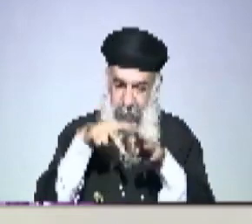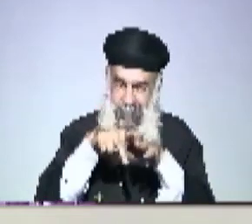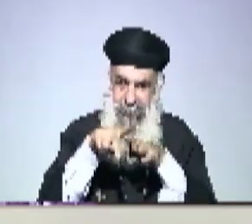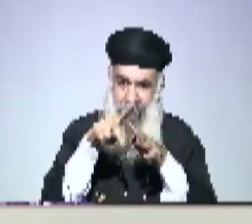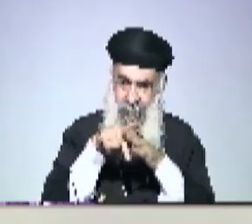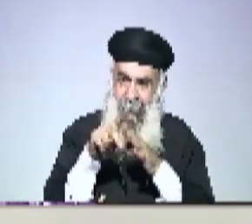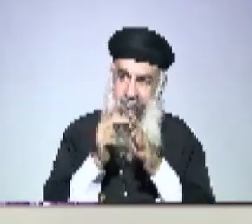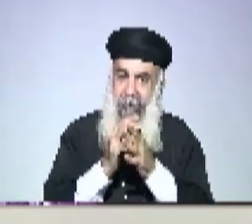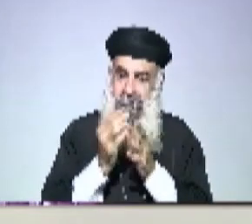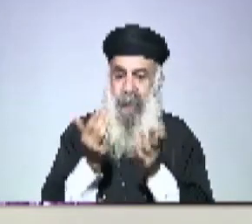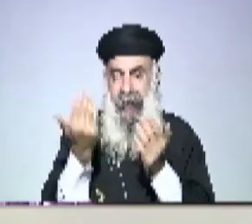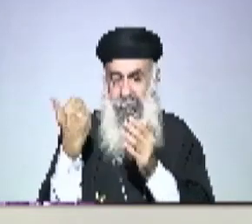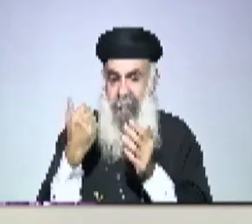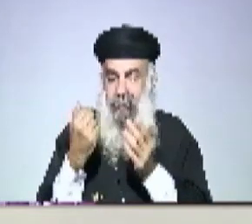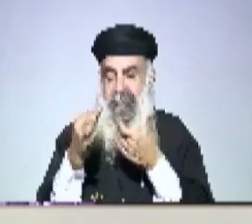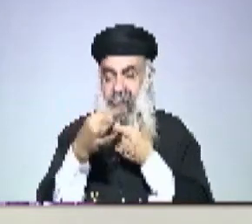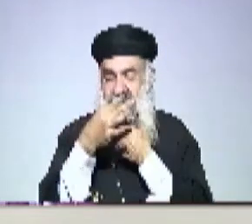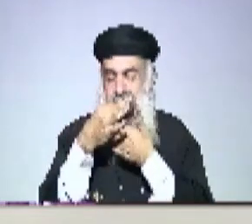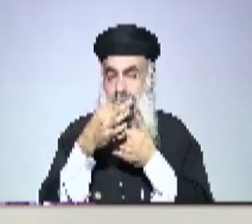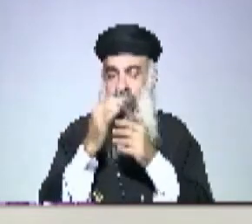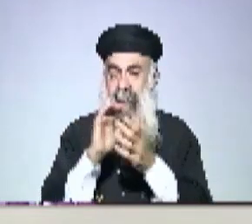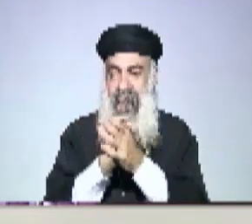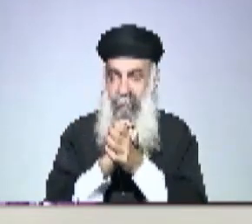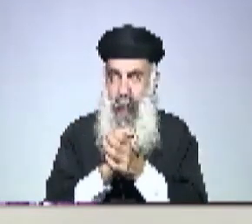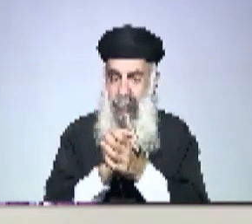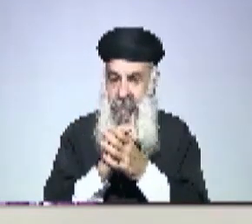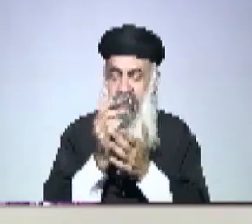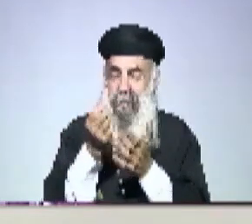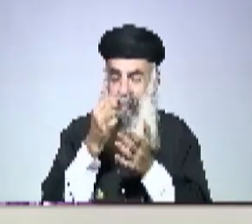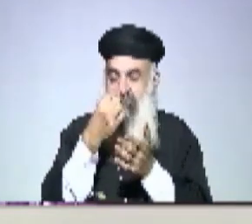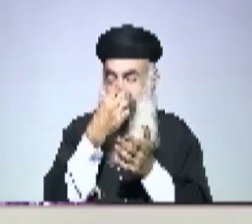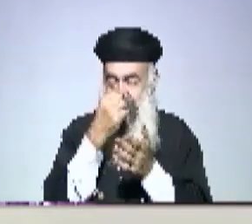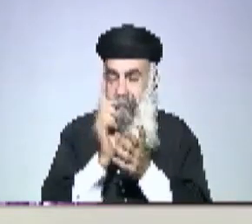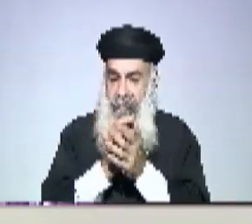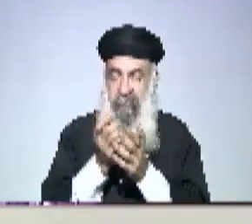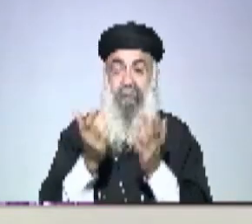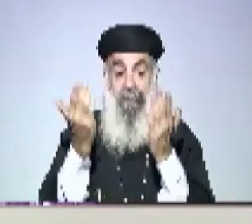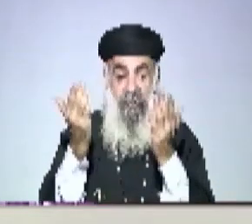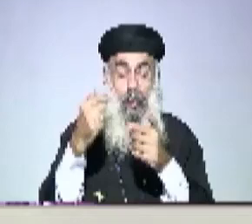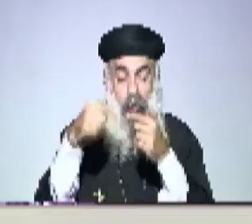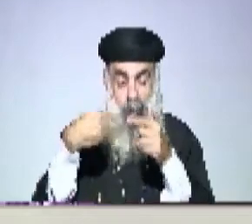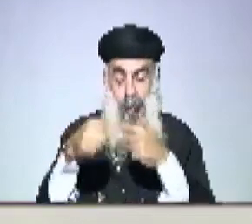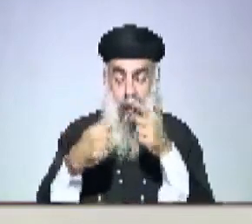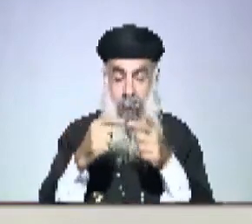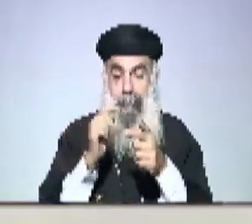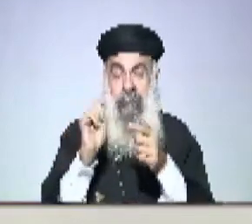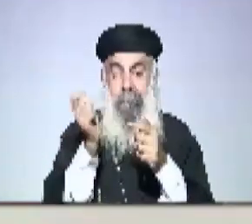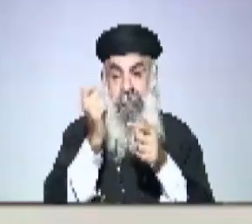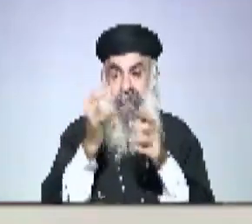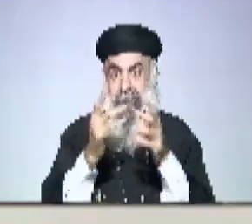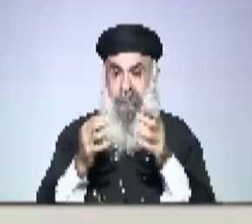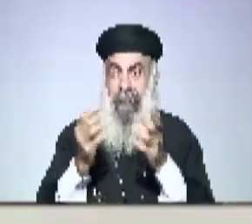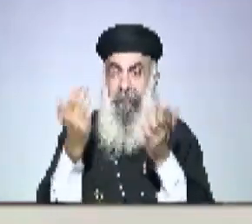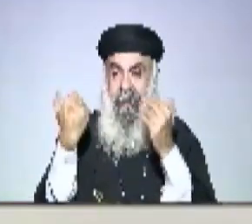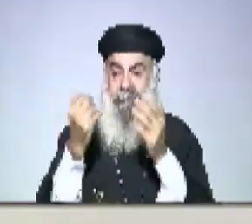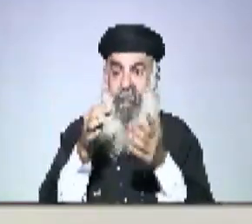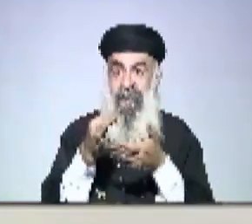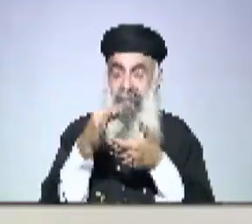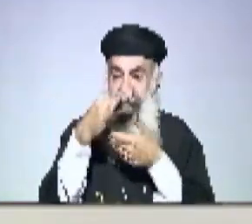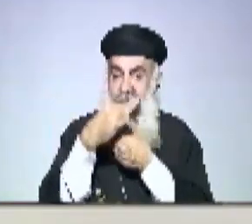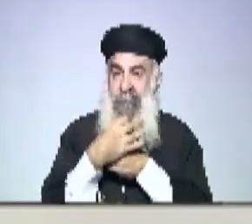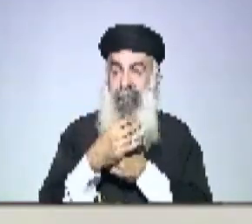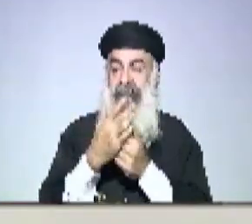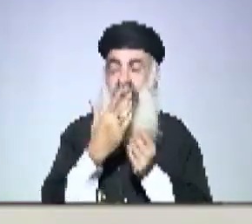قبل التقديس الافخارستيا بنصلي كل يوم مزامير قبل الافخارستي ايه المشكله